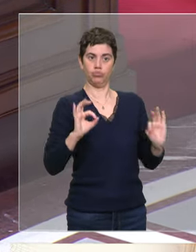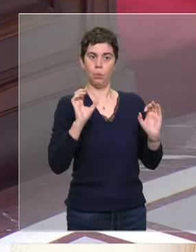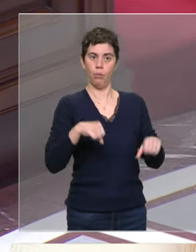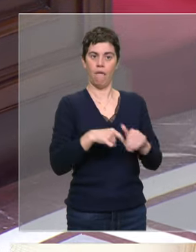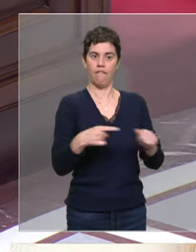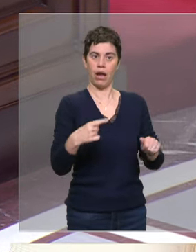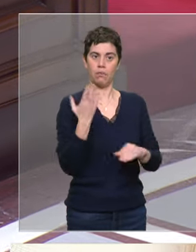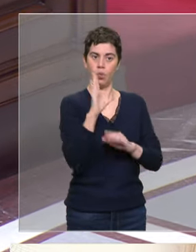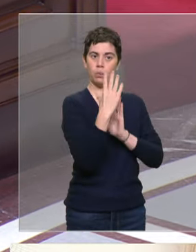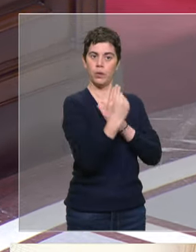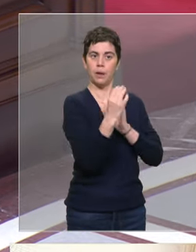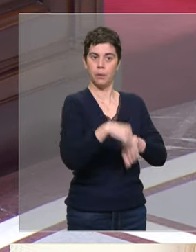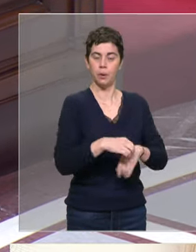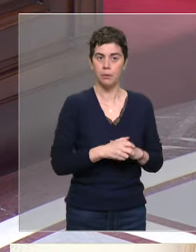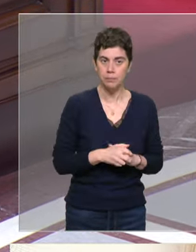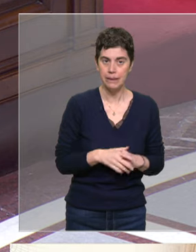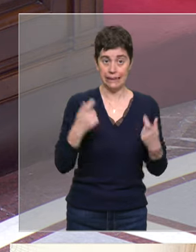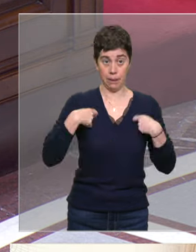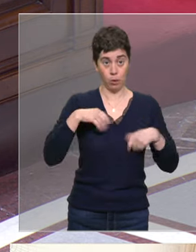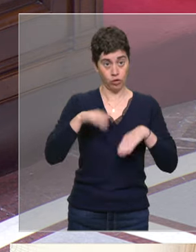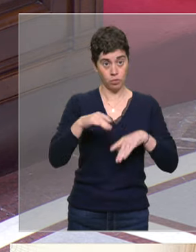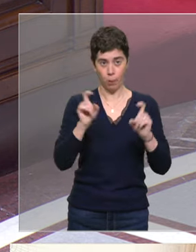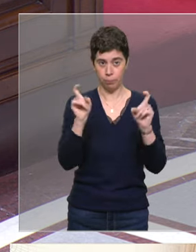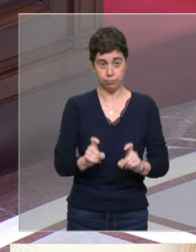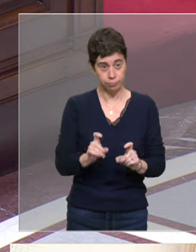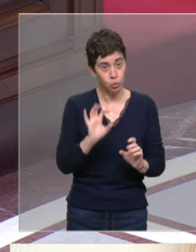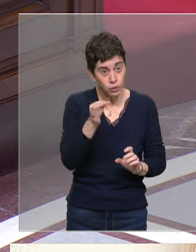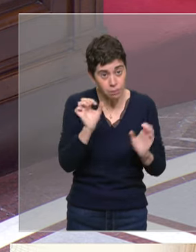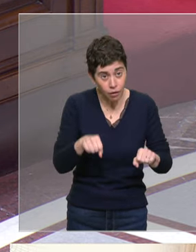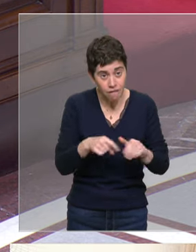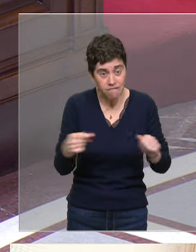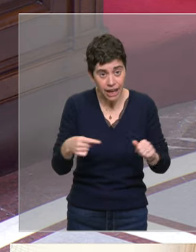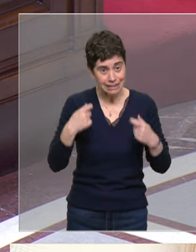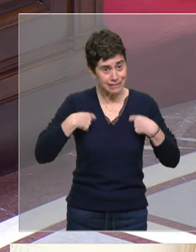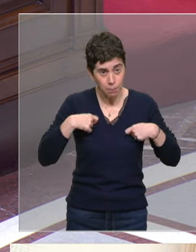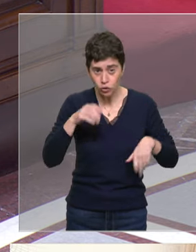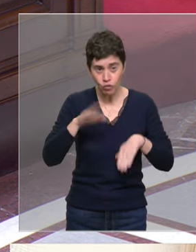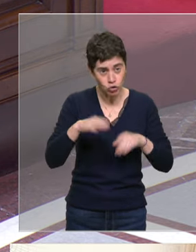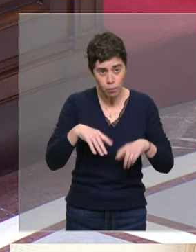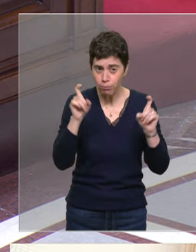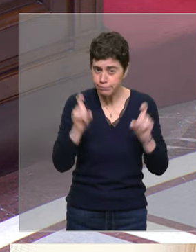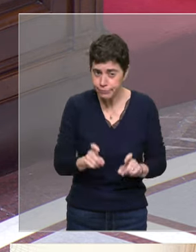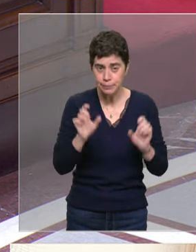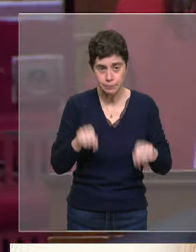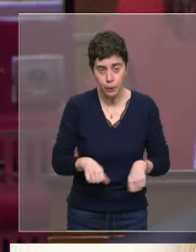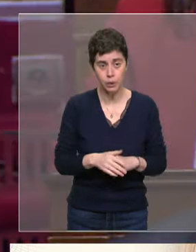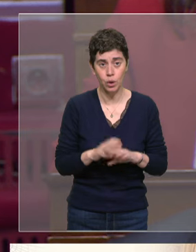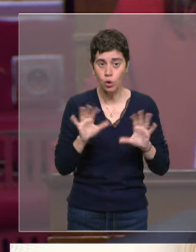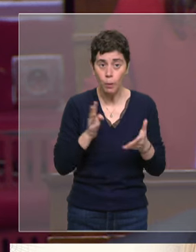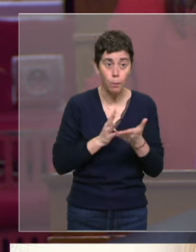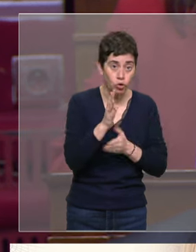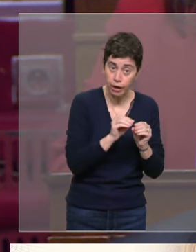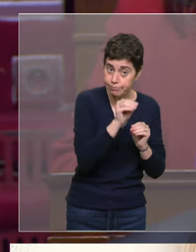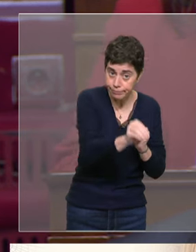par souci d'exemplarité, en réduisant nos dépenses de fonctionnement. Et oui, nous pouvons le faire. Nous pouvons réduire nos dépenses de fonctionnement en reportant certains projets,